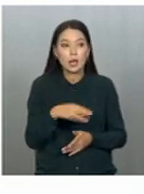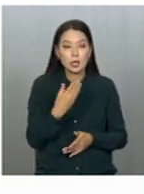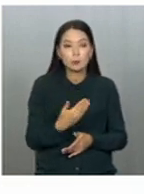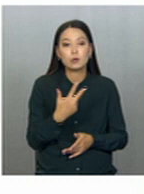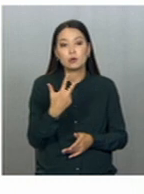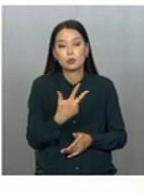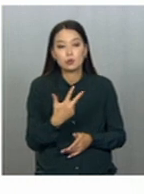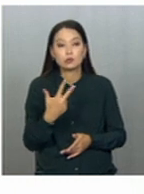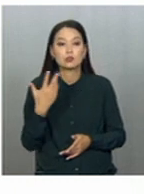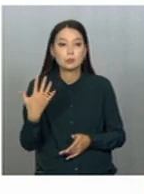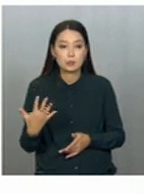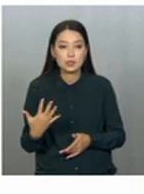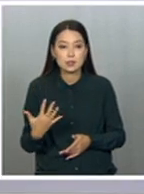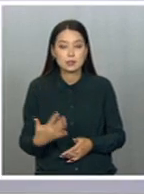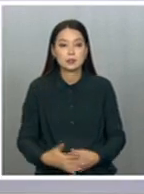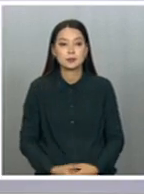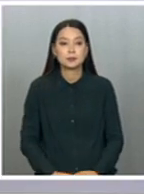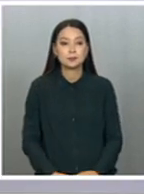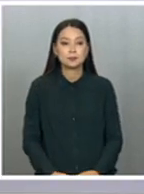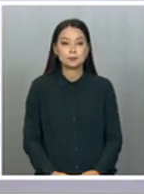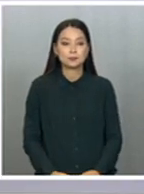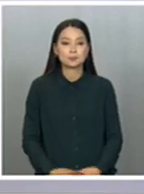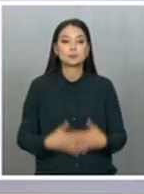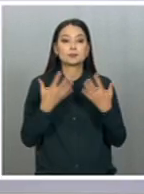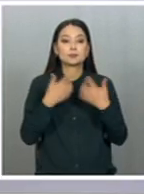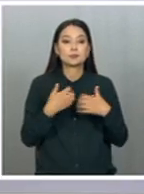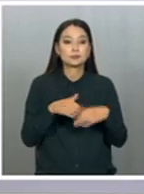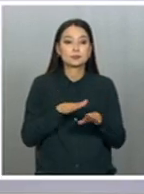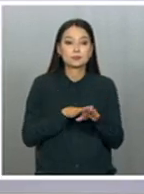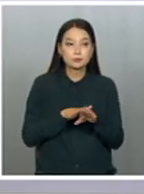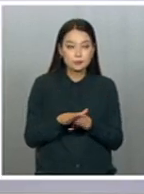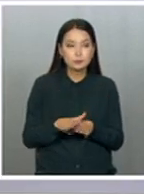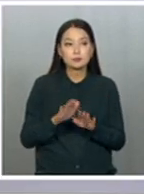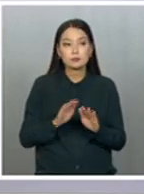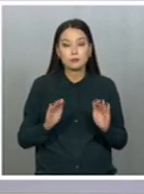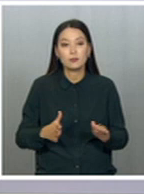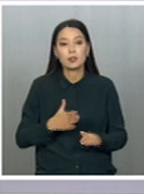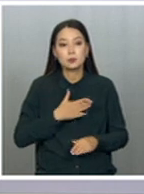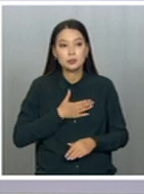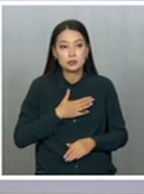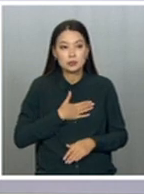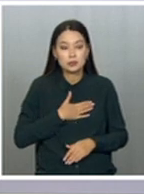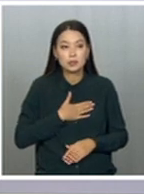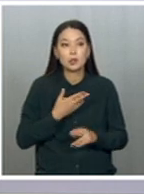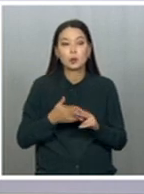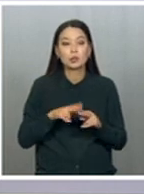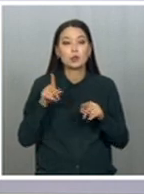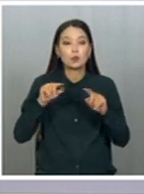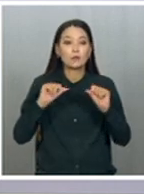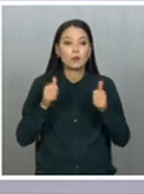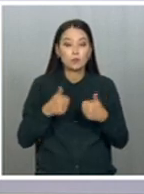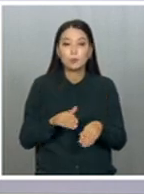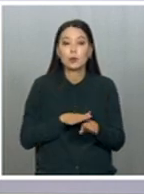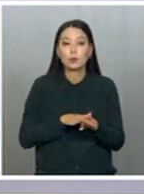векторының координаттары 3-те 5. Есепті шығару үшін балалар бізге оған формуланы пайдалану